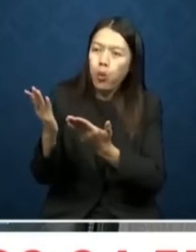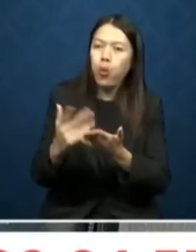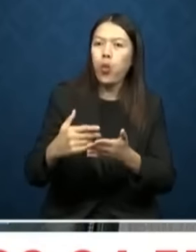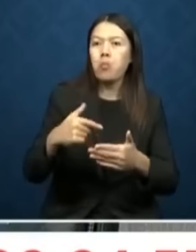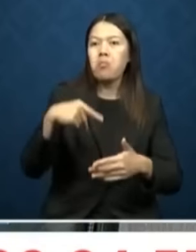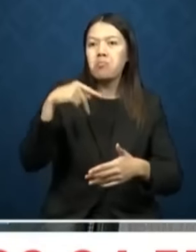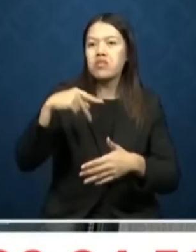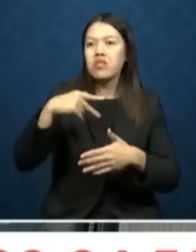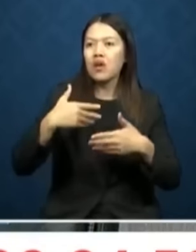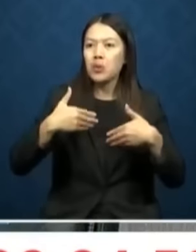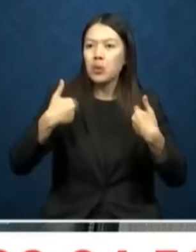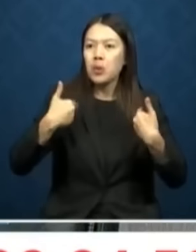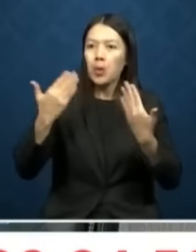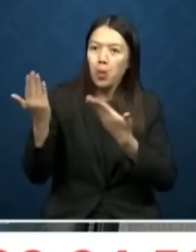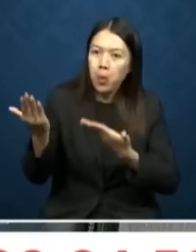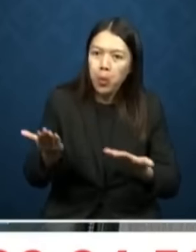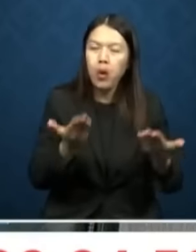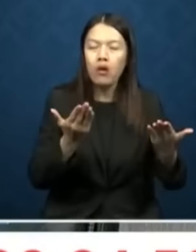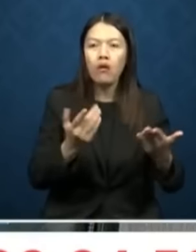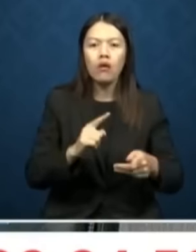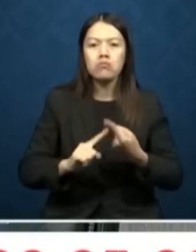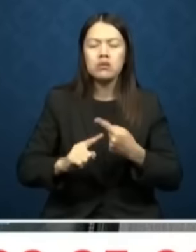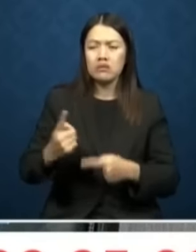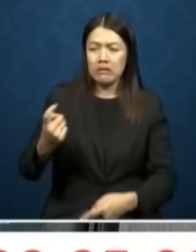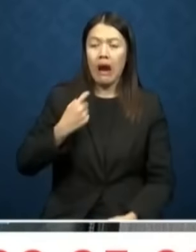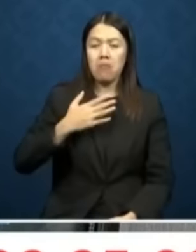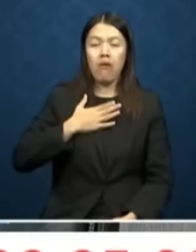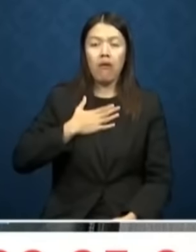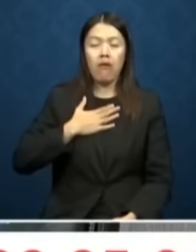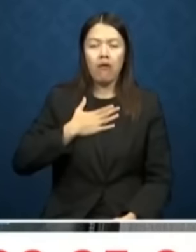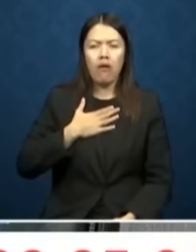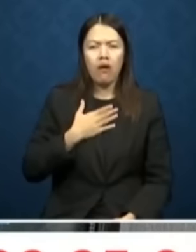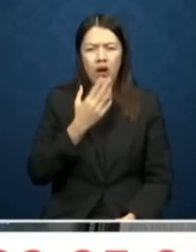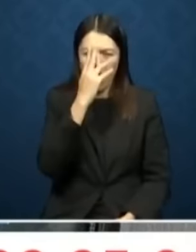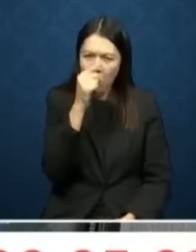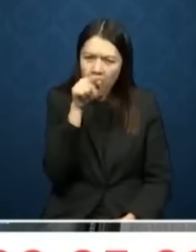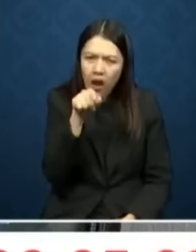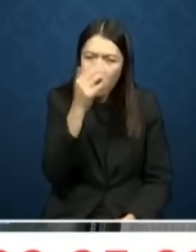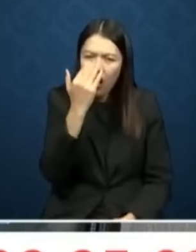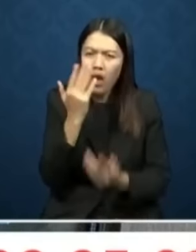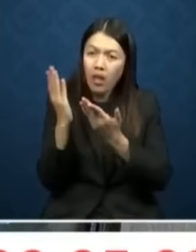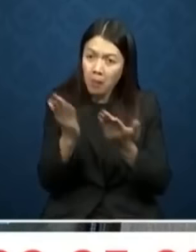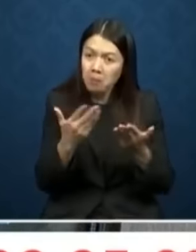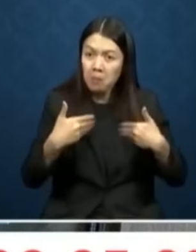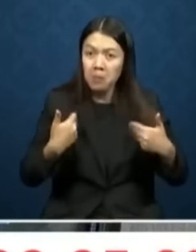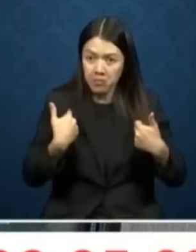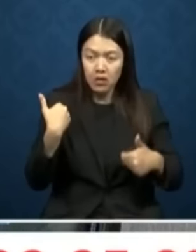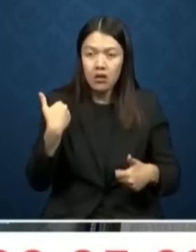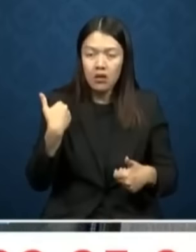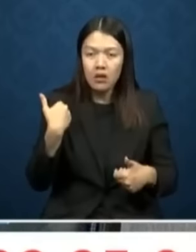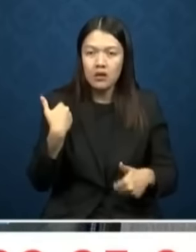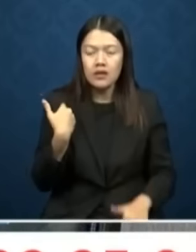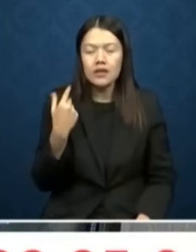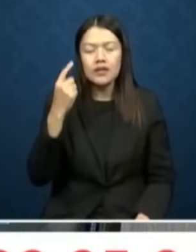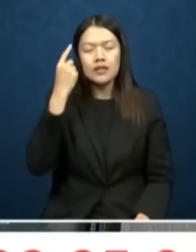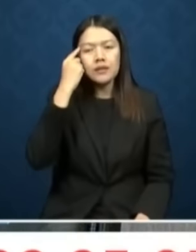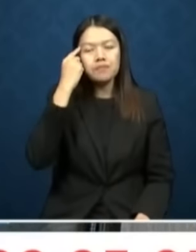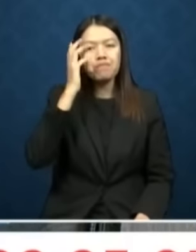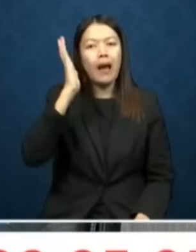ษต่างๆมากมายเพื่อนผมถามว่าทำไมถึงเป็นอย่างนั้นผมบอกว่าอย่าคิดมากเล